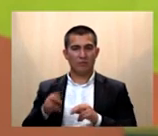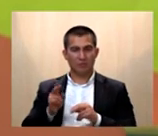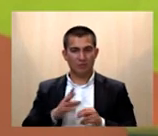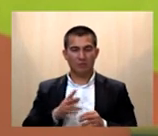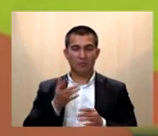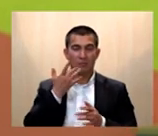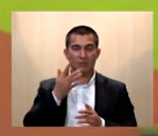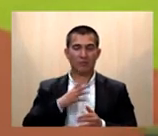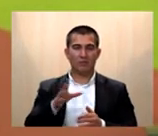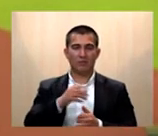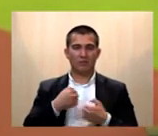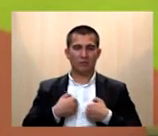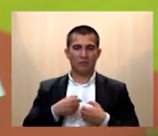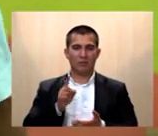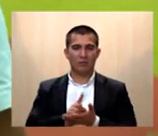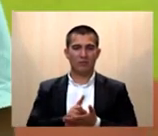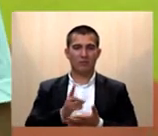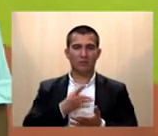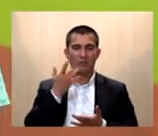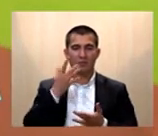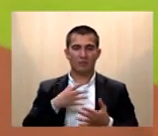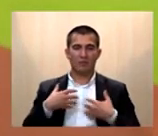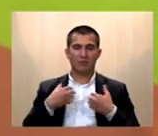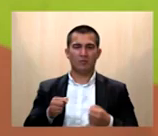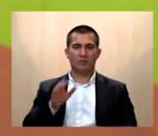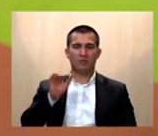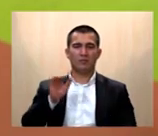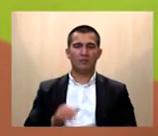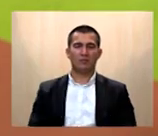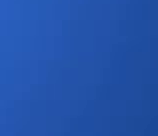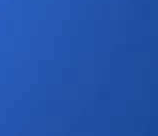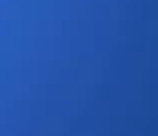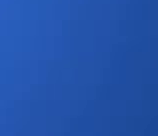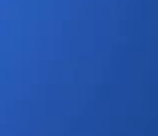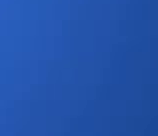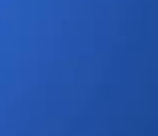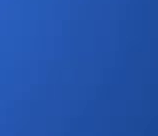yunish esdan chiqmasin. Doim sog' va salomat bo'ling. Xayr o'quvchilar.